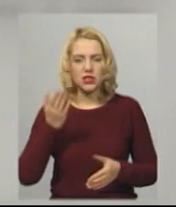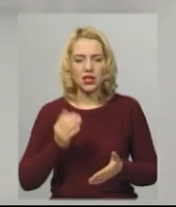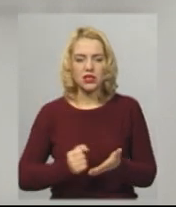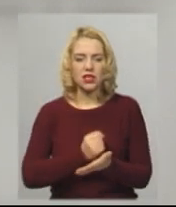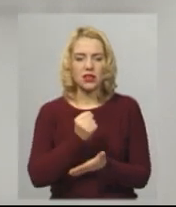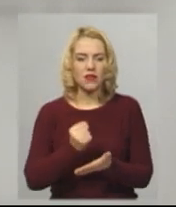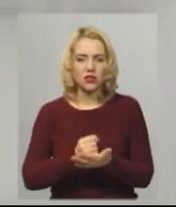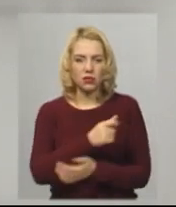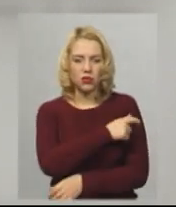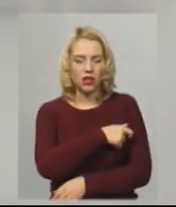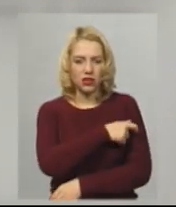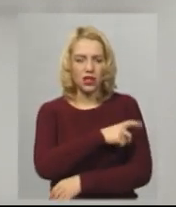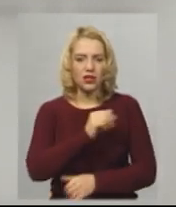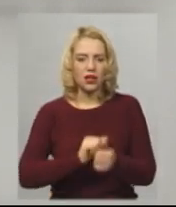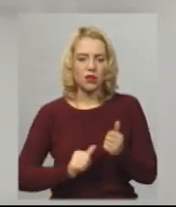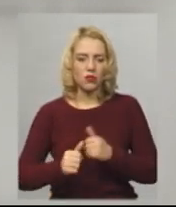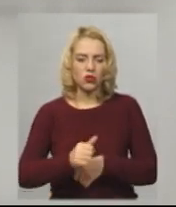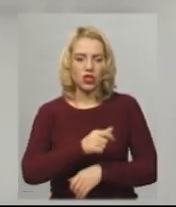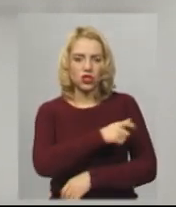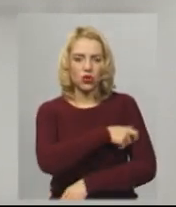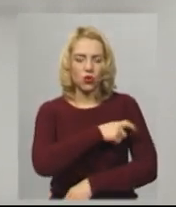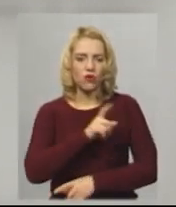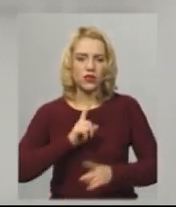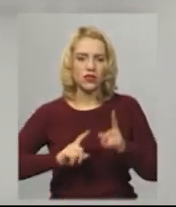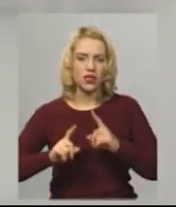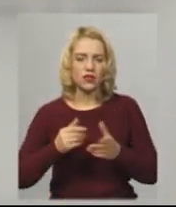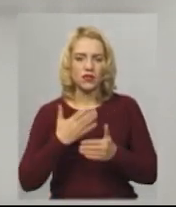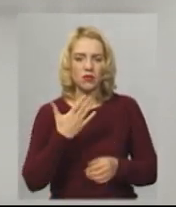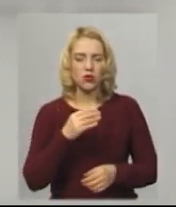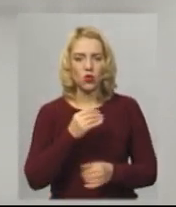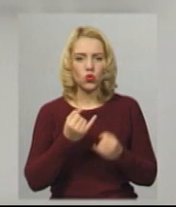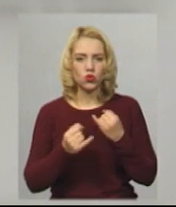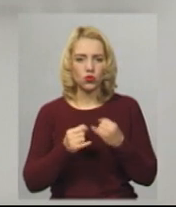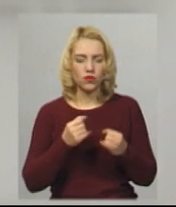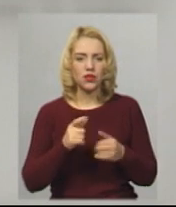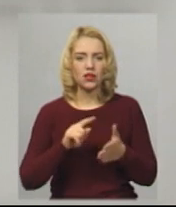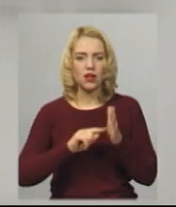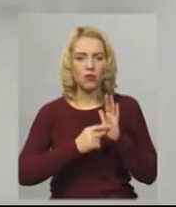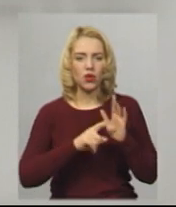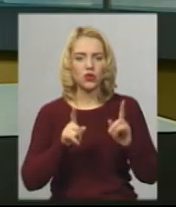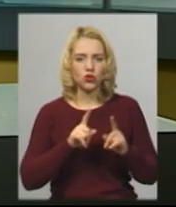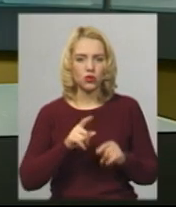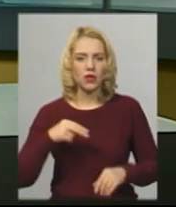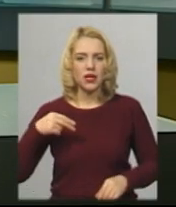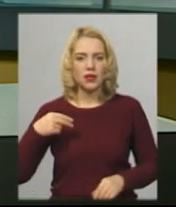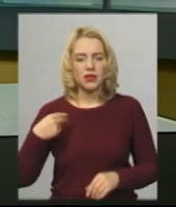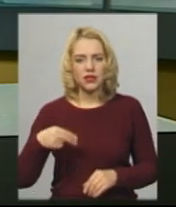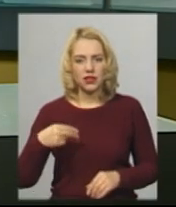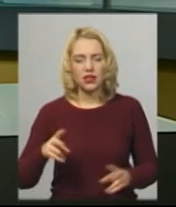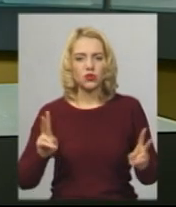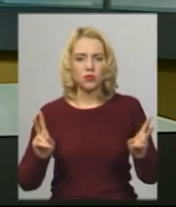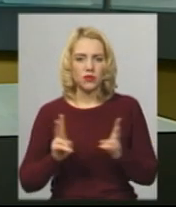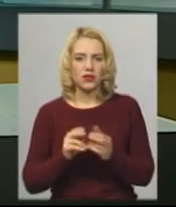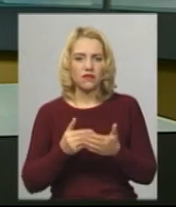позачерговій сесії Хмельницької обласної ради 5 жовтня, та наполягали, аби президент зустрівся з представниками Хмельницького обласного штабу